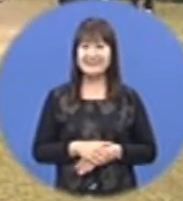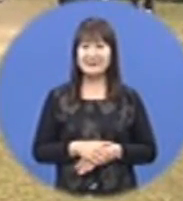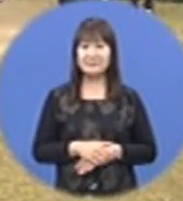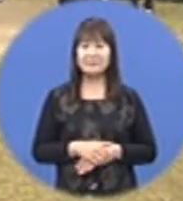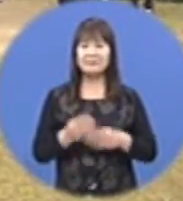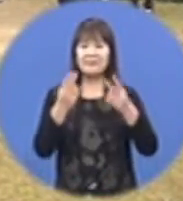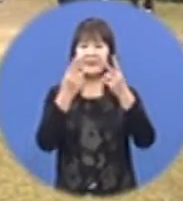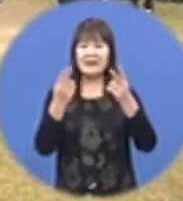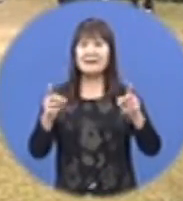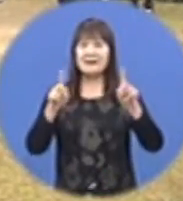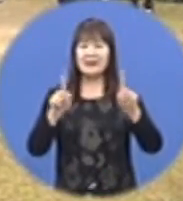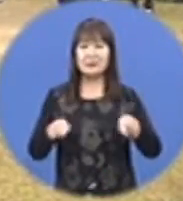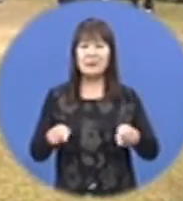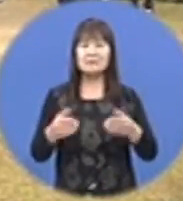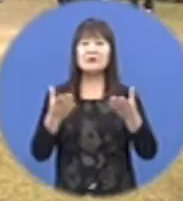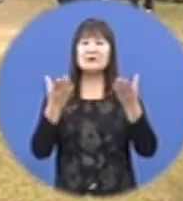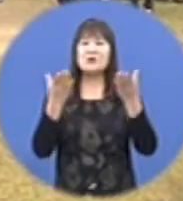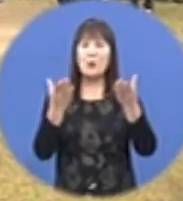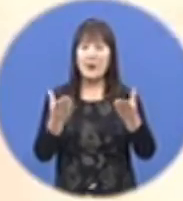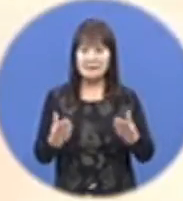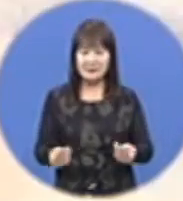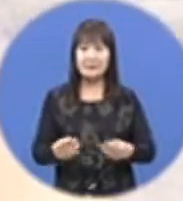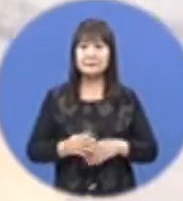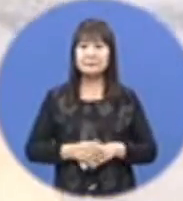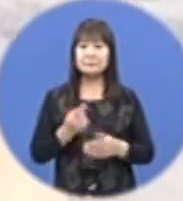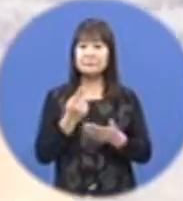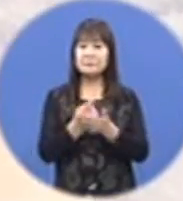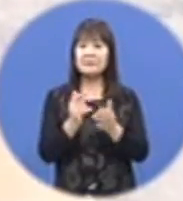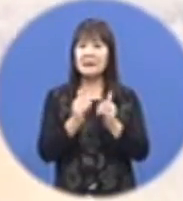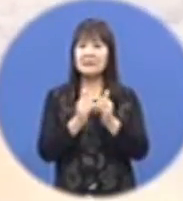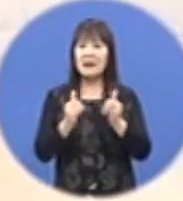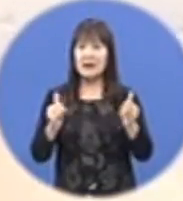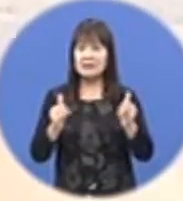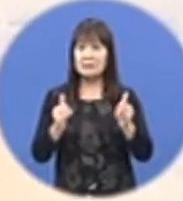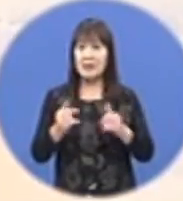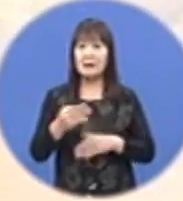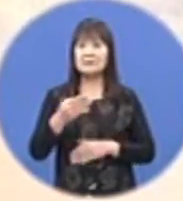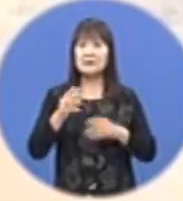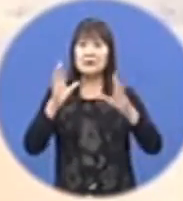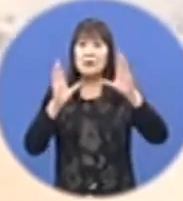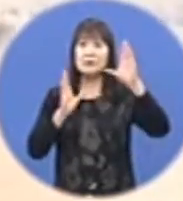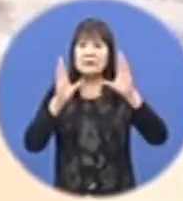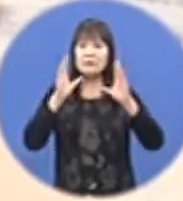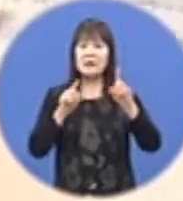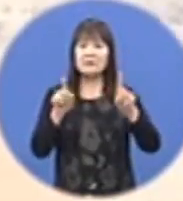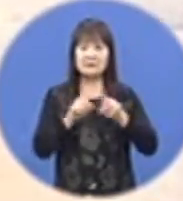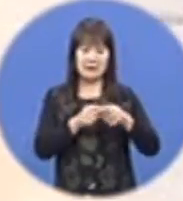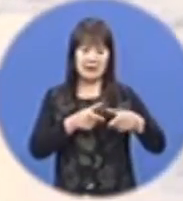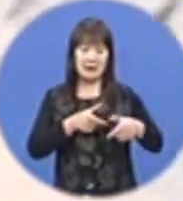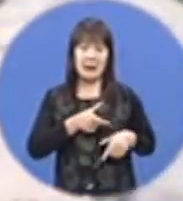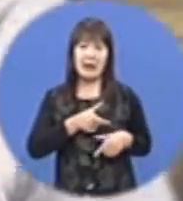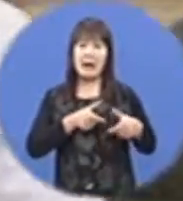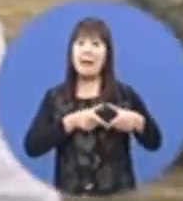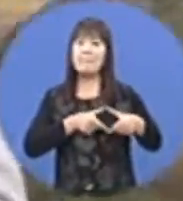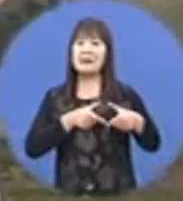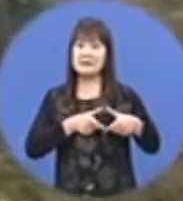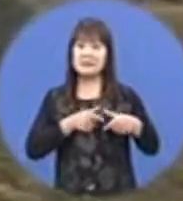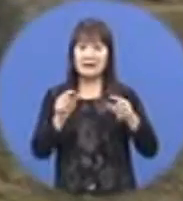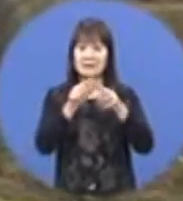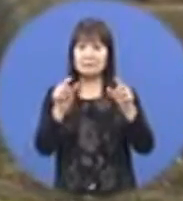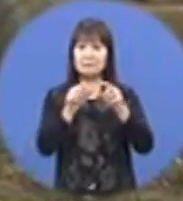イベントは無事に終了です。参加者には吉宗くんと一緒に写っている缶バッジがプレゼントされました